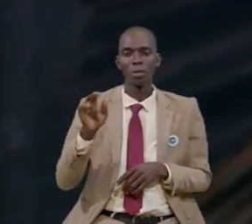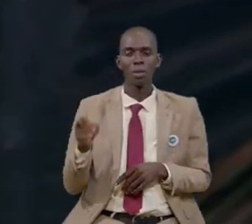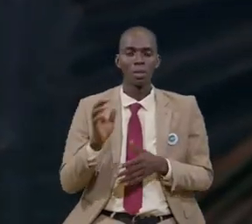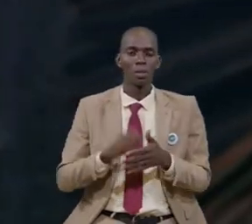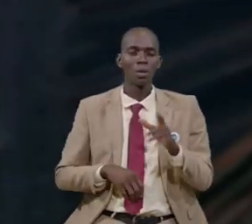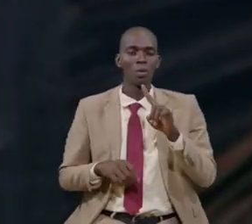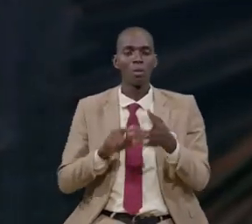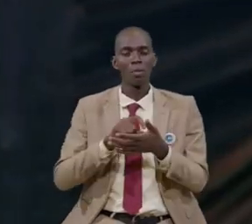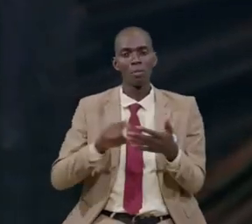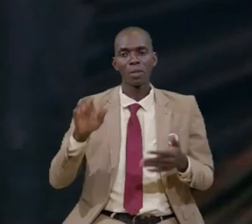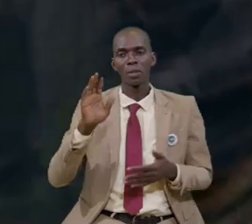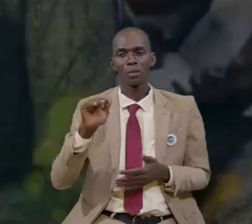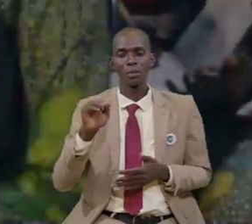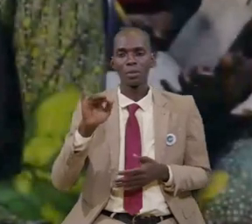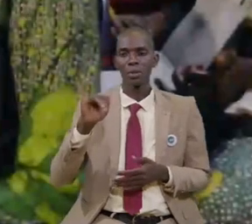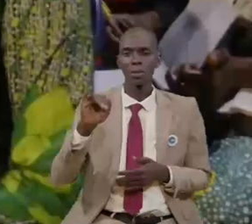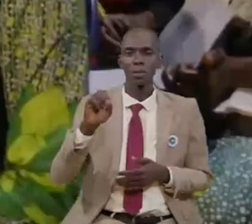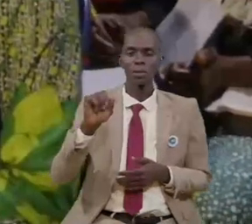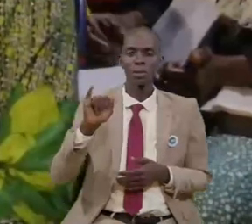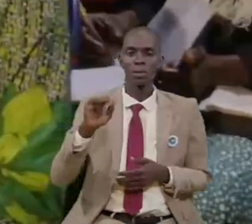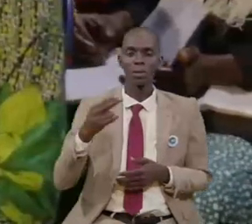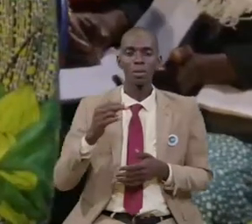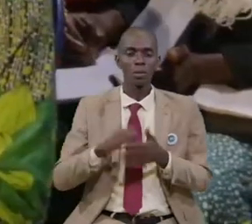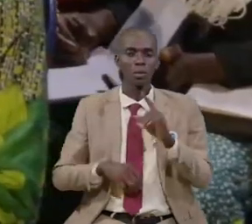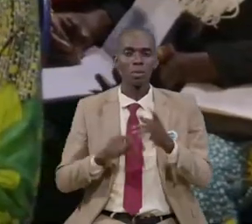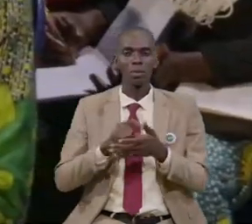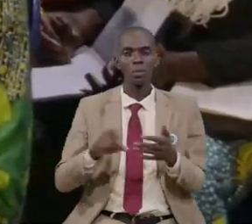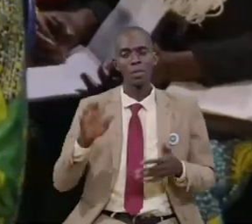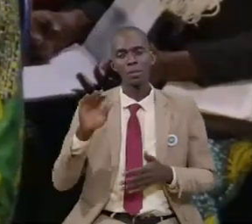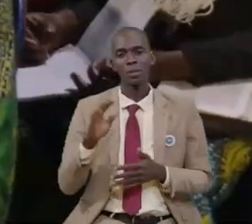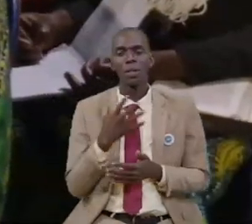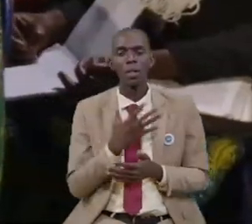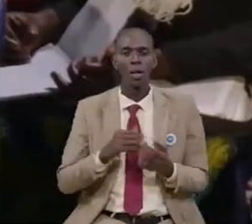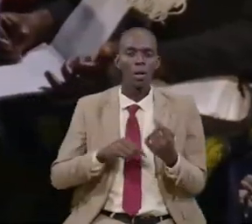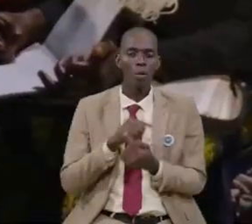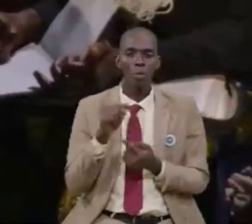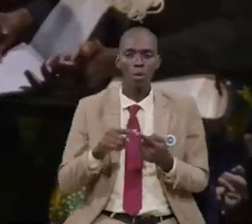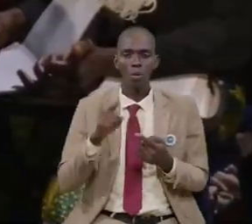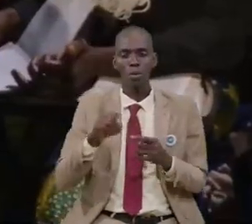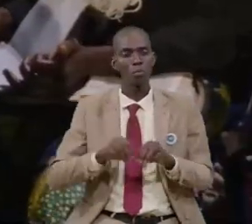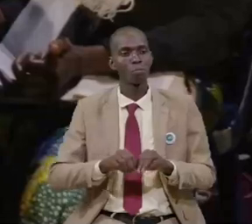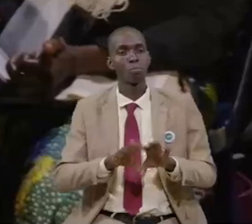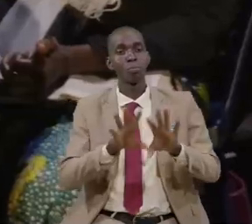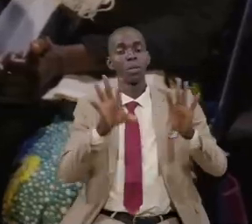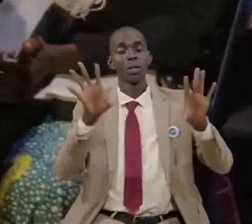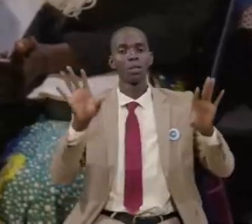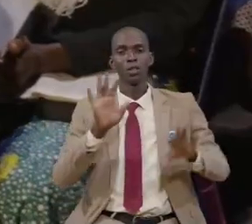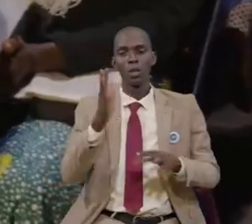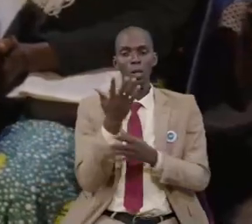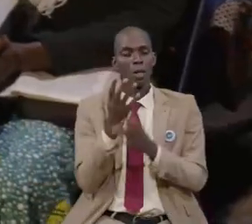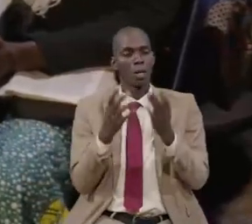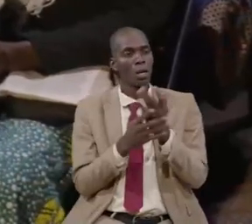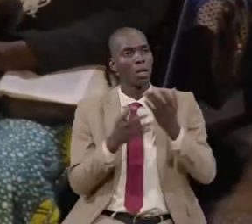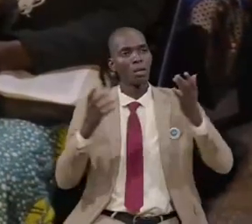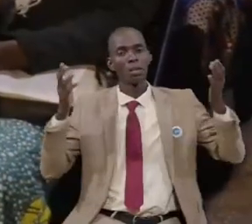Ésaïe chapitre 1. Nous lisons le verset 15. Quand vous étendez